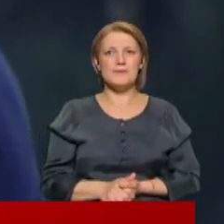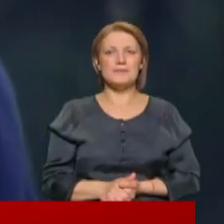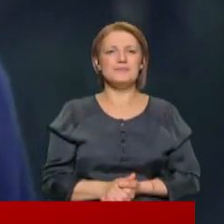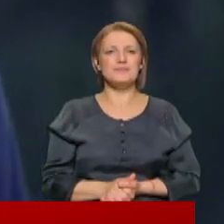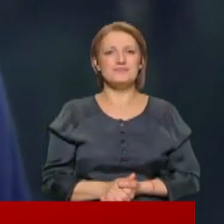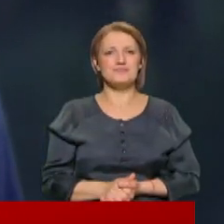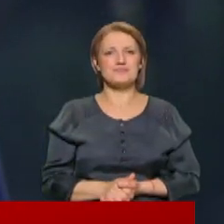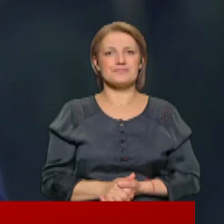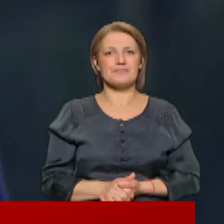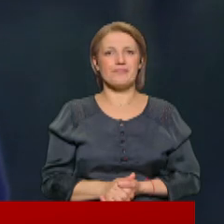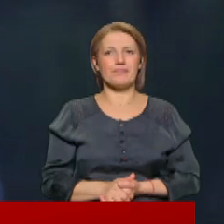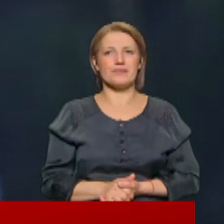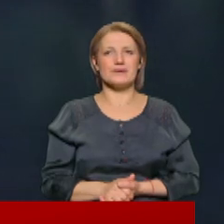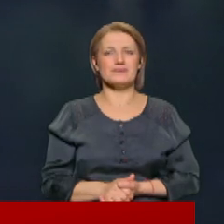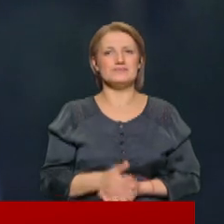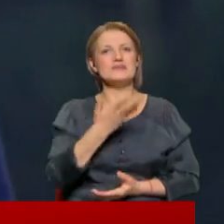seviyoruz.